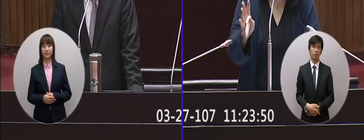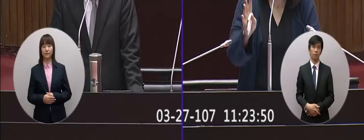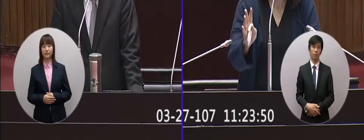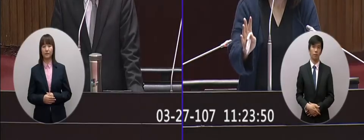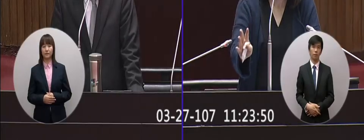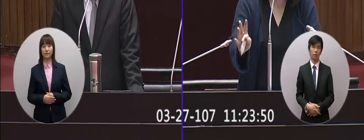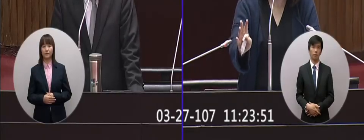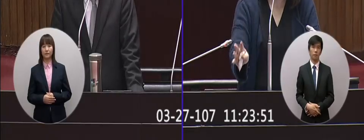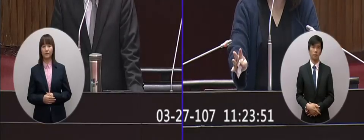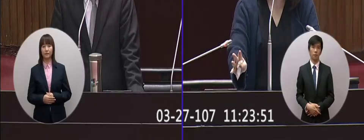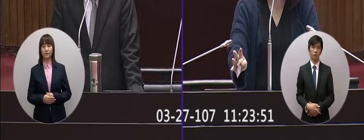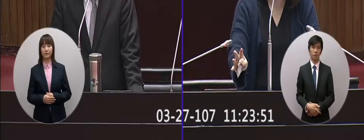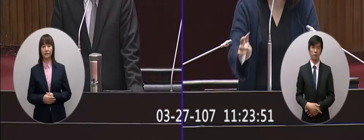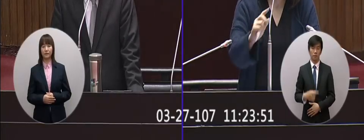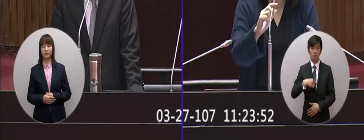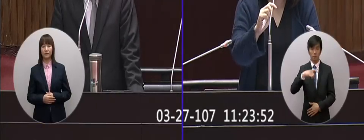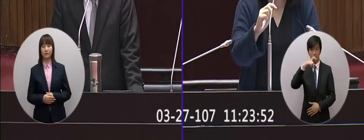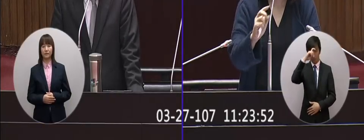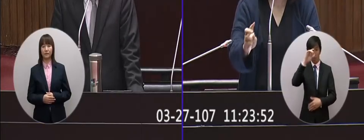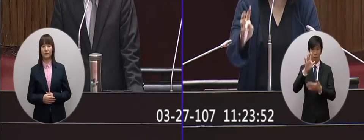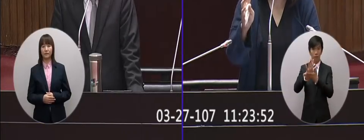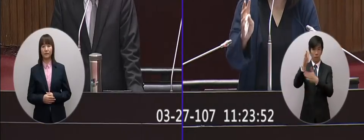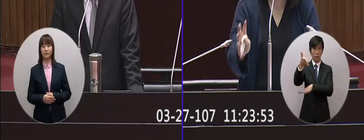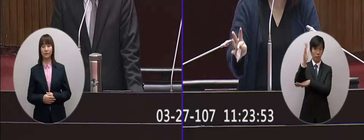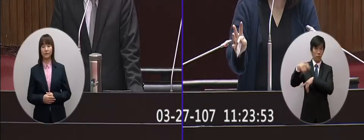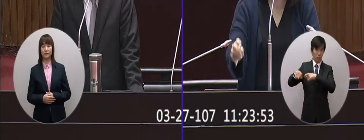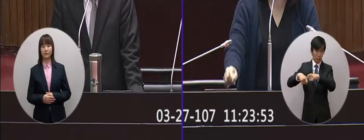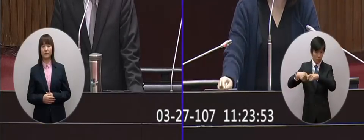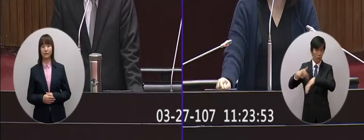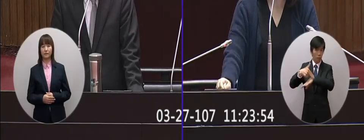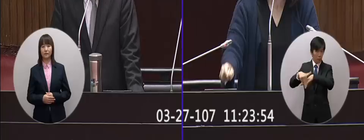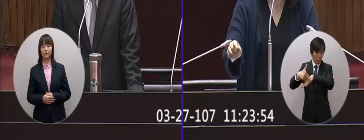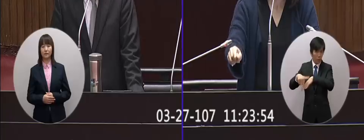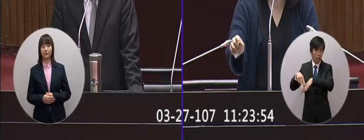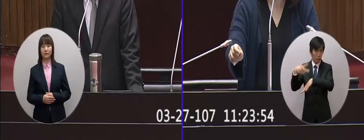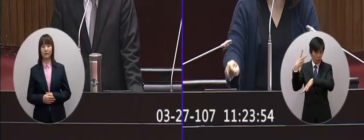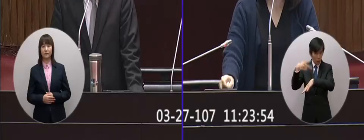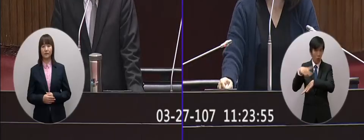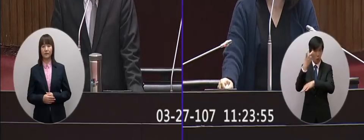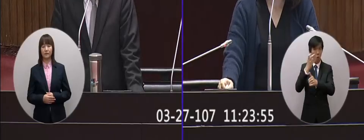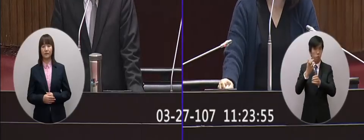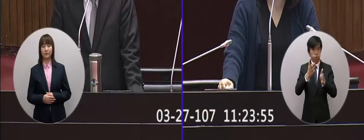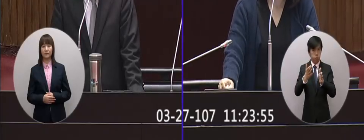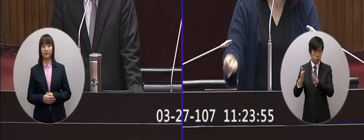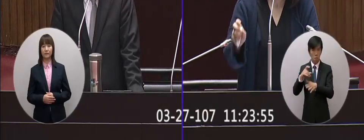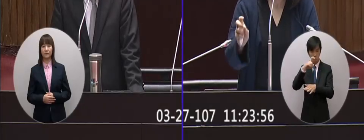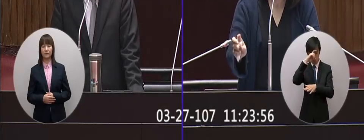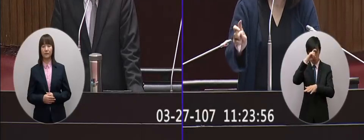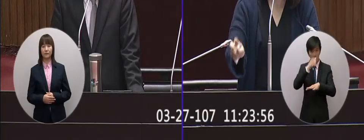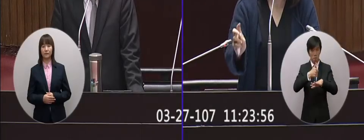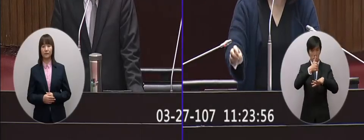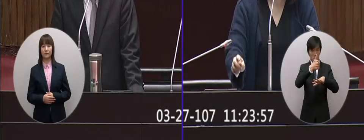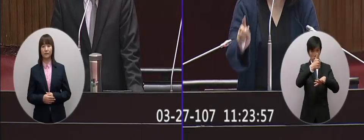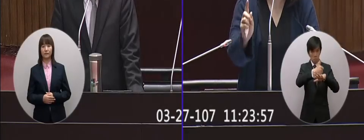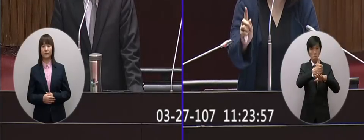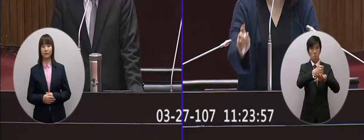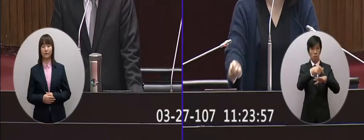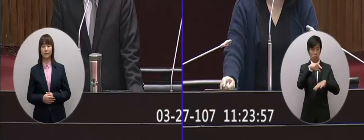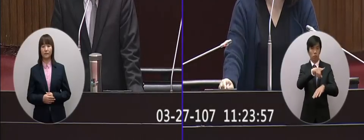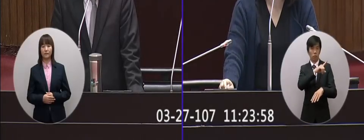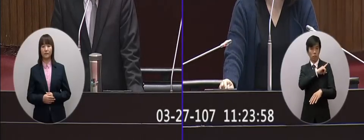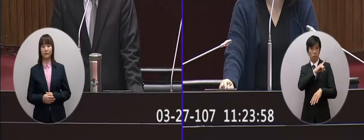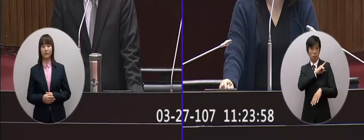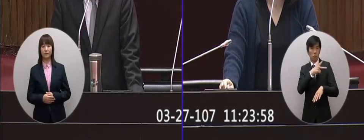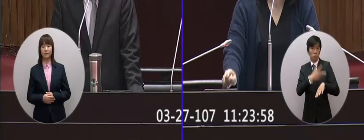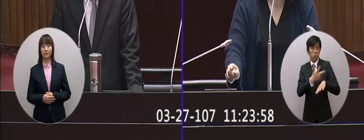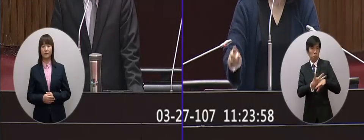来哦，在所有的政策跟这样的一个治理上，希望能看到院长你可以发挥你主厨